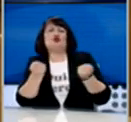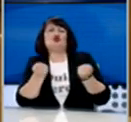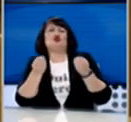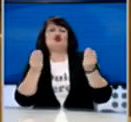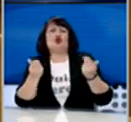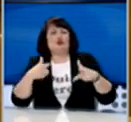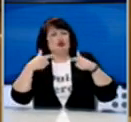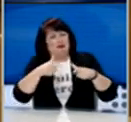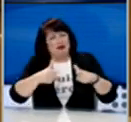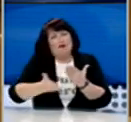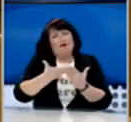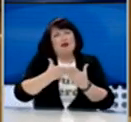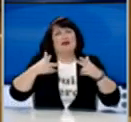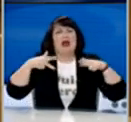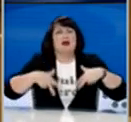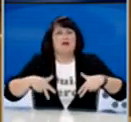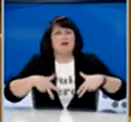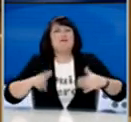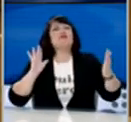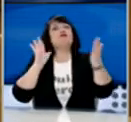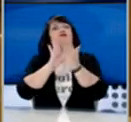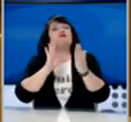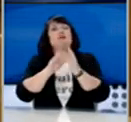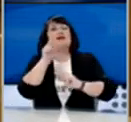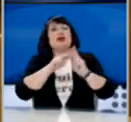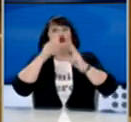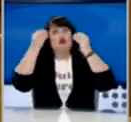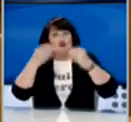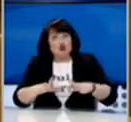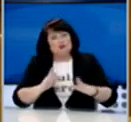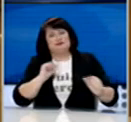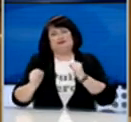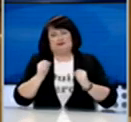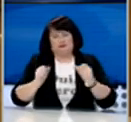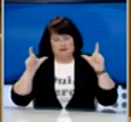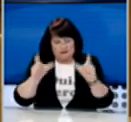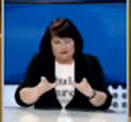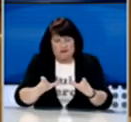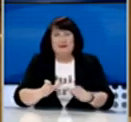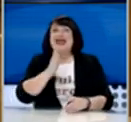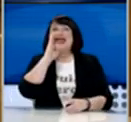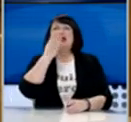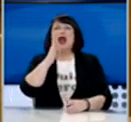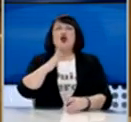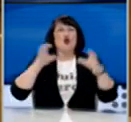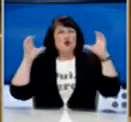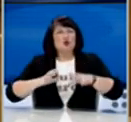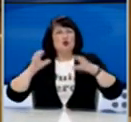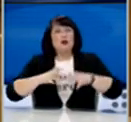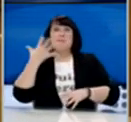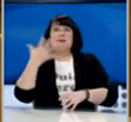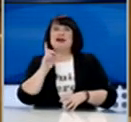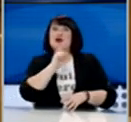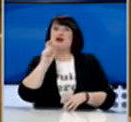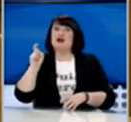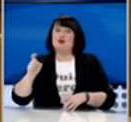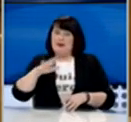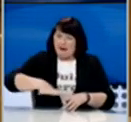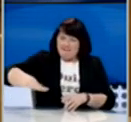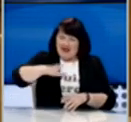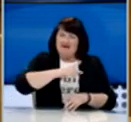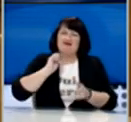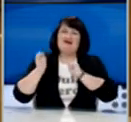επιτελικό κράτος ώστε να αντιμετωπίζονται τα ακραία γενικά φαινόμενα με τον ιανό δόθηκαν τότε 500 εκατομμύρια στην περιφερειακή